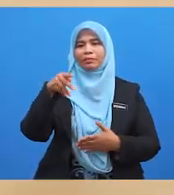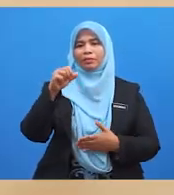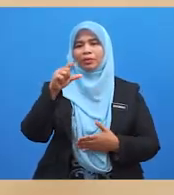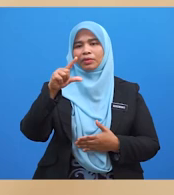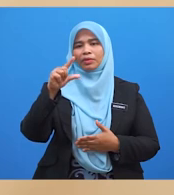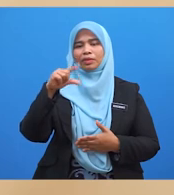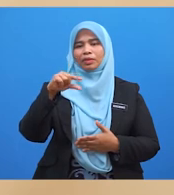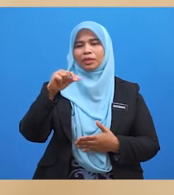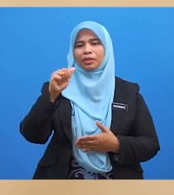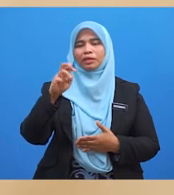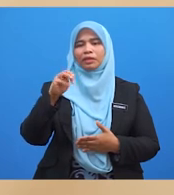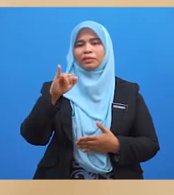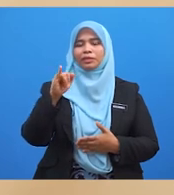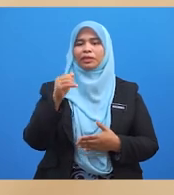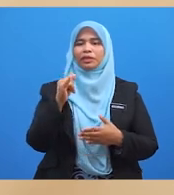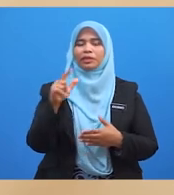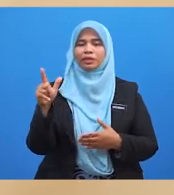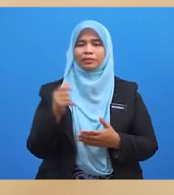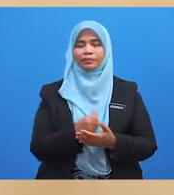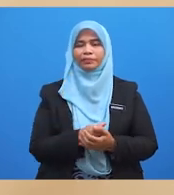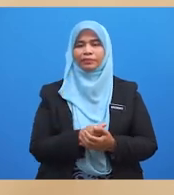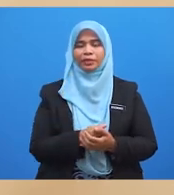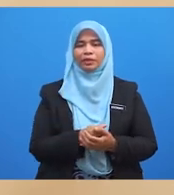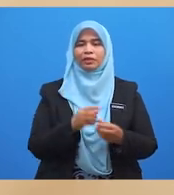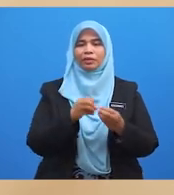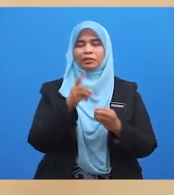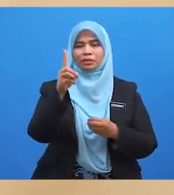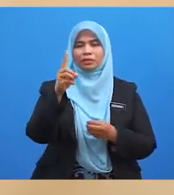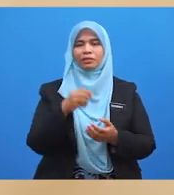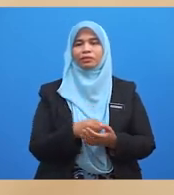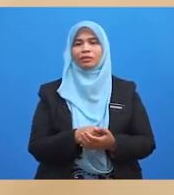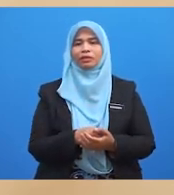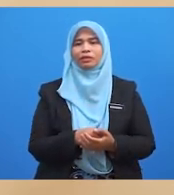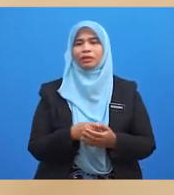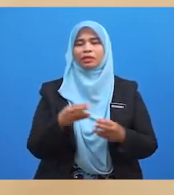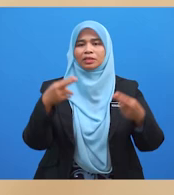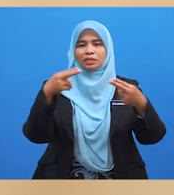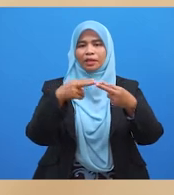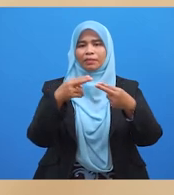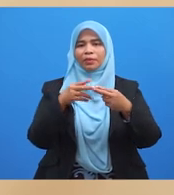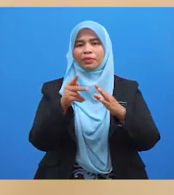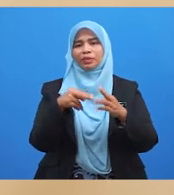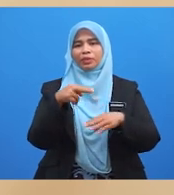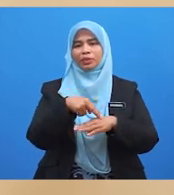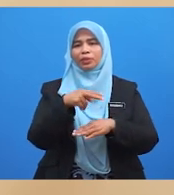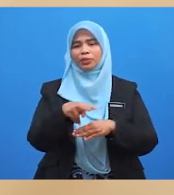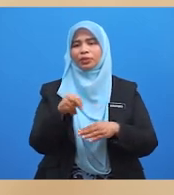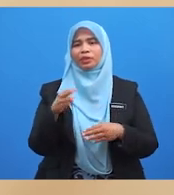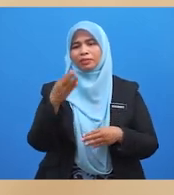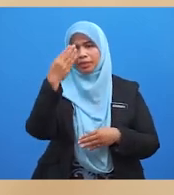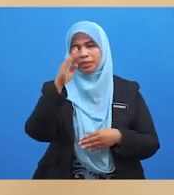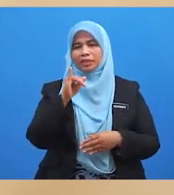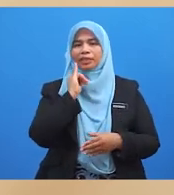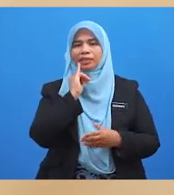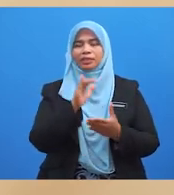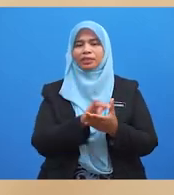poligami antaranya ialah pertama, menyambung keturunan bagi